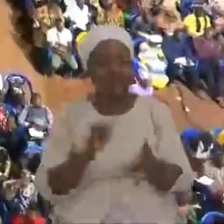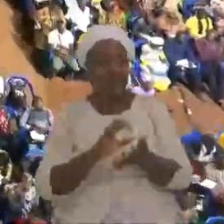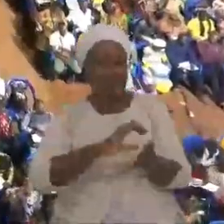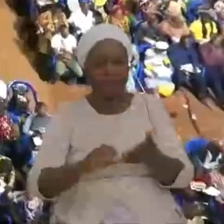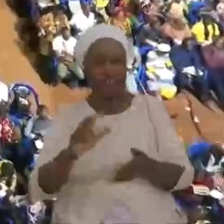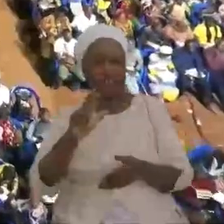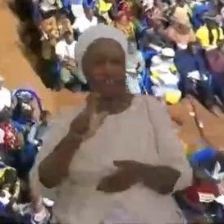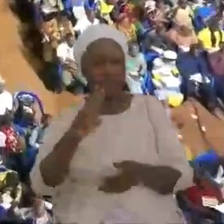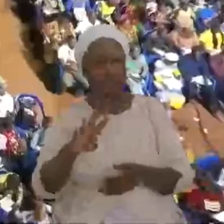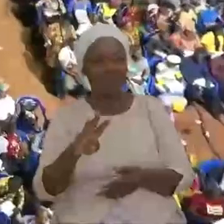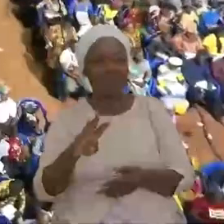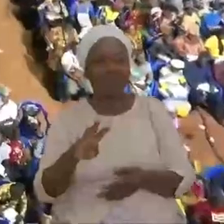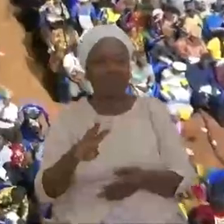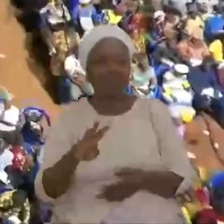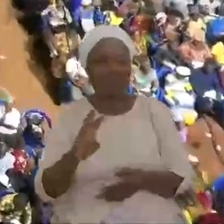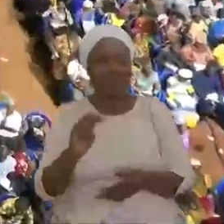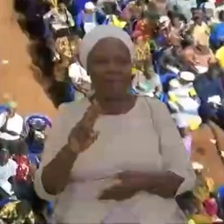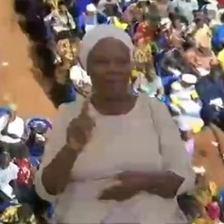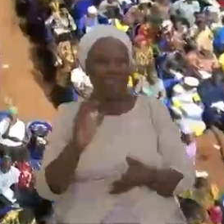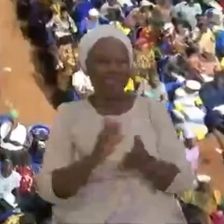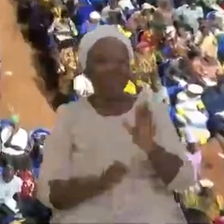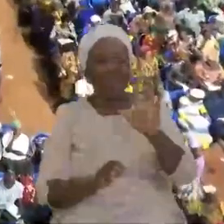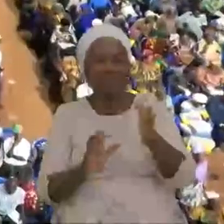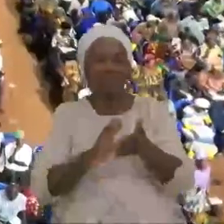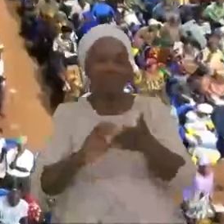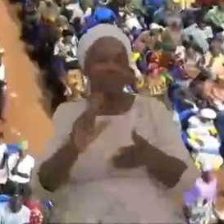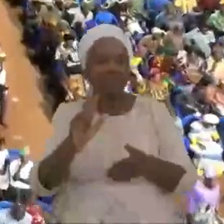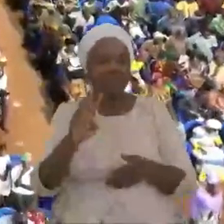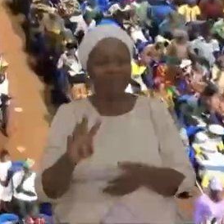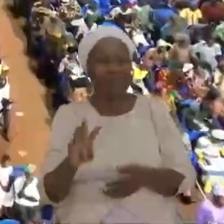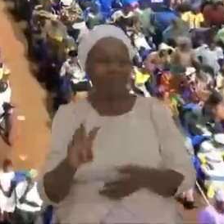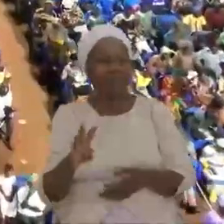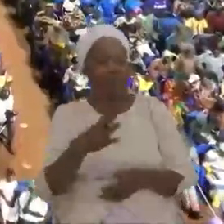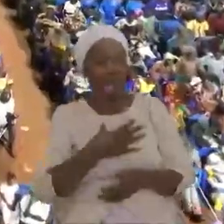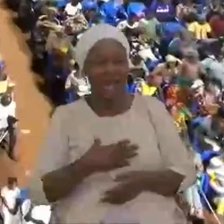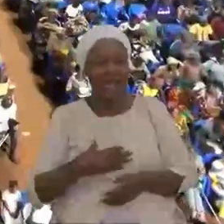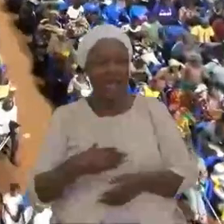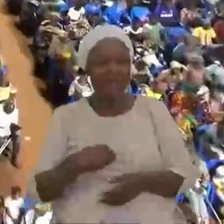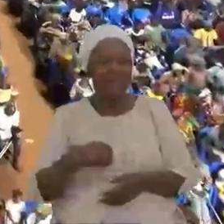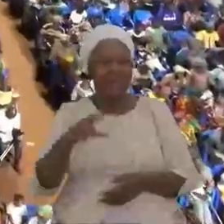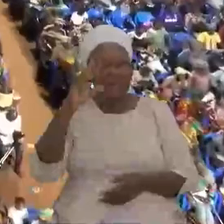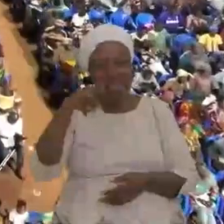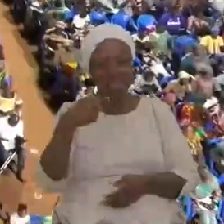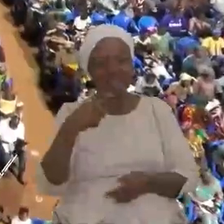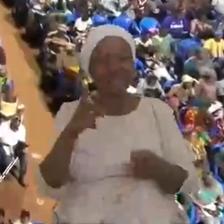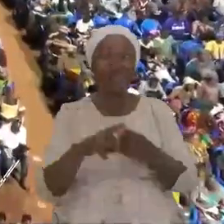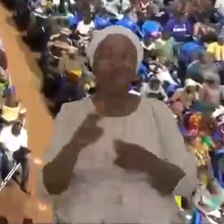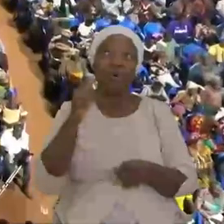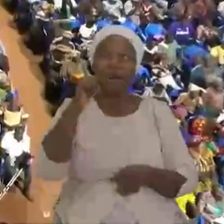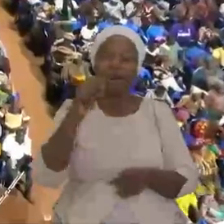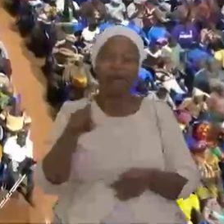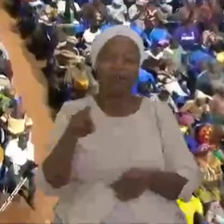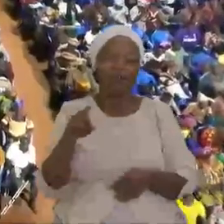Voyez ce verset 34 de Marc chapitre 5. Mais Jésus lui dit,